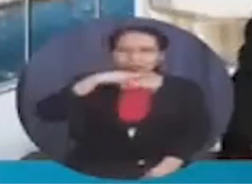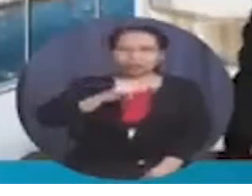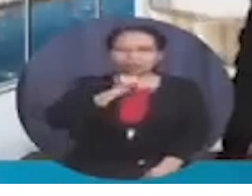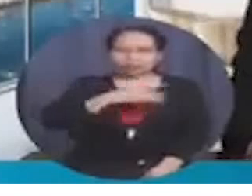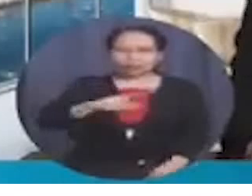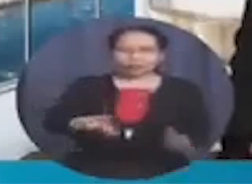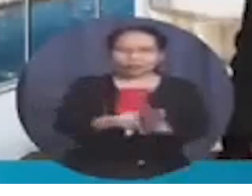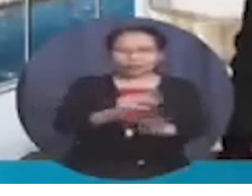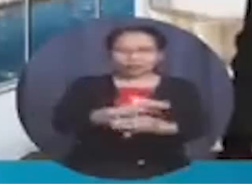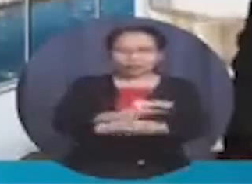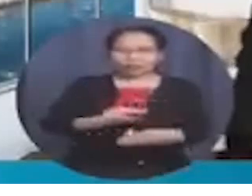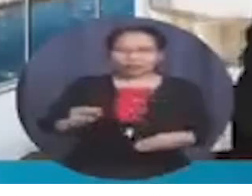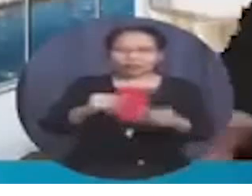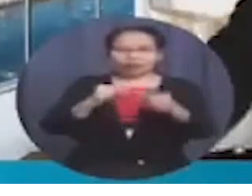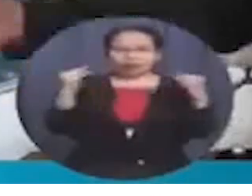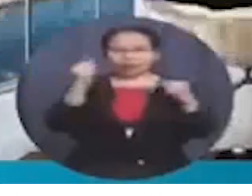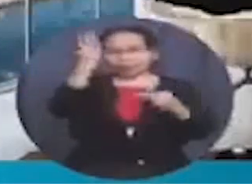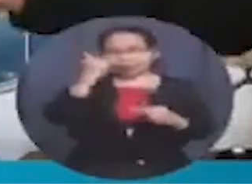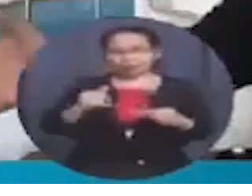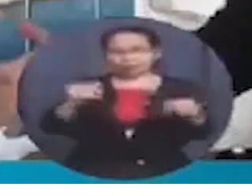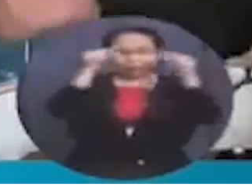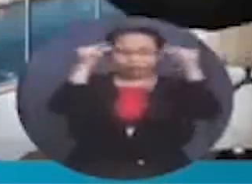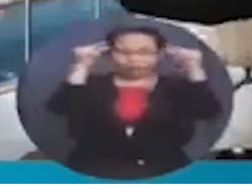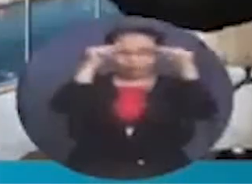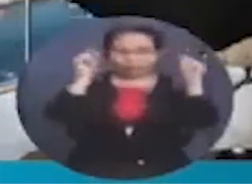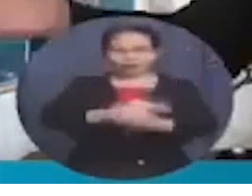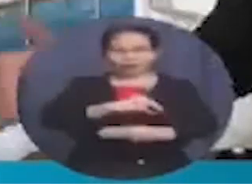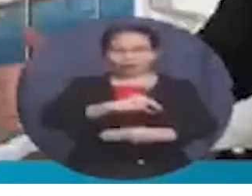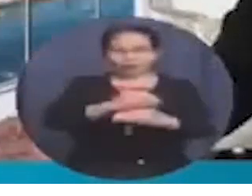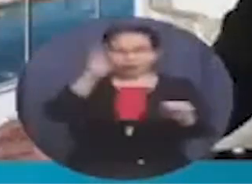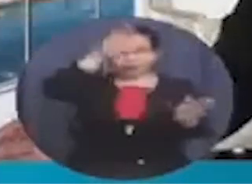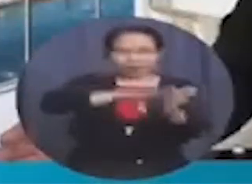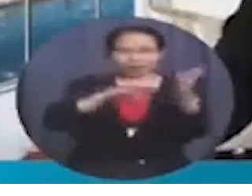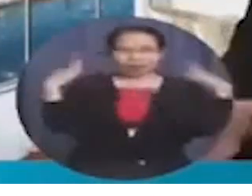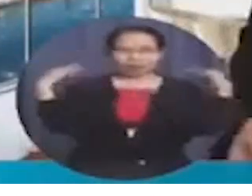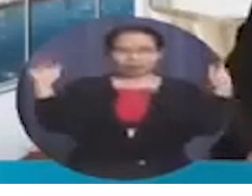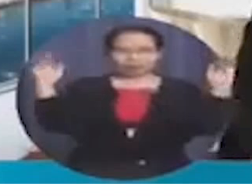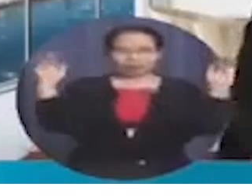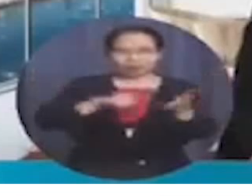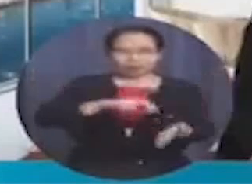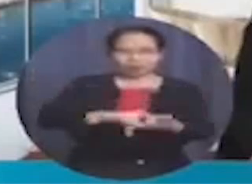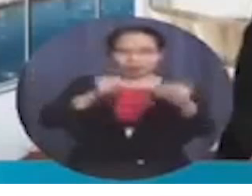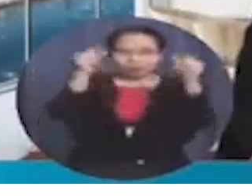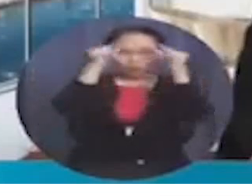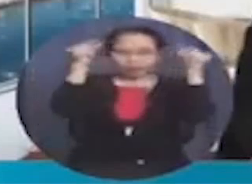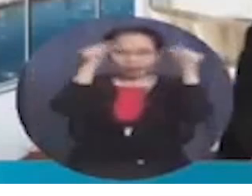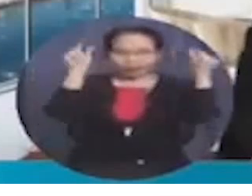eh. Pasabihin naman ng mga pare, eh ba't eh kasi Moises, gumawa ng retrato ng kerubin. Eh niluhuran ba ni